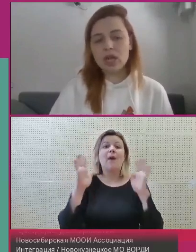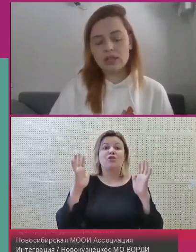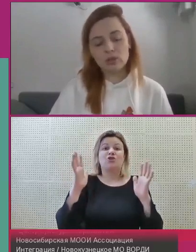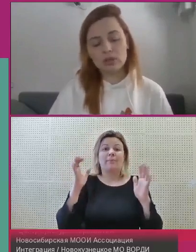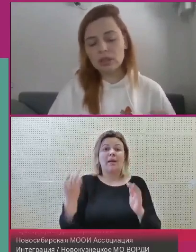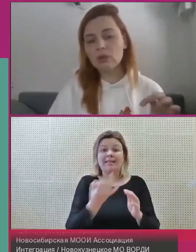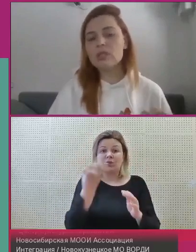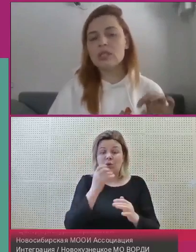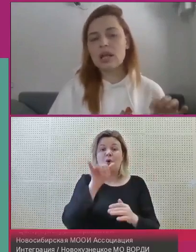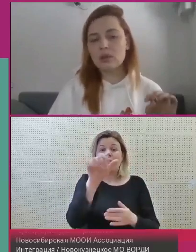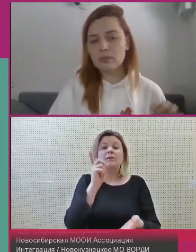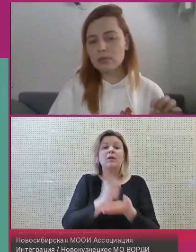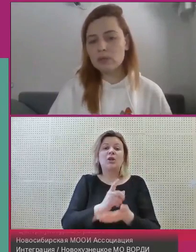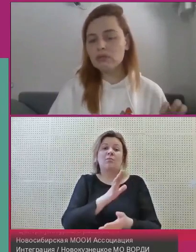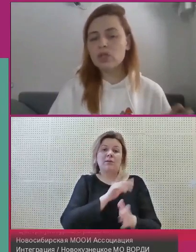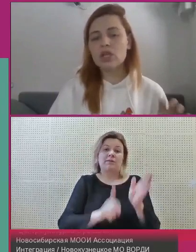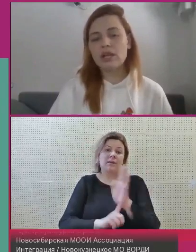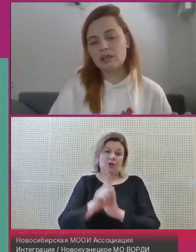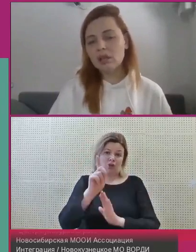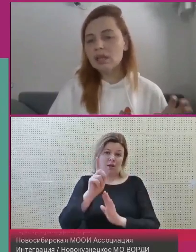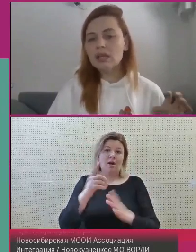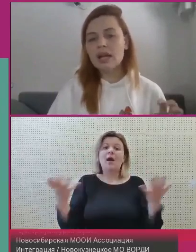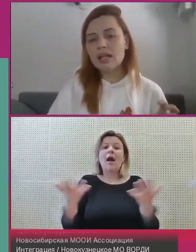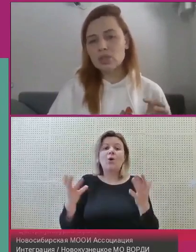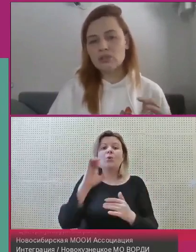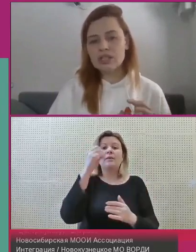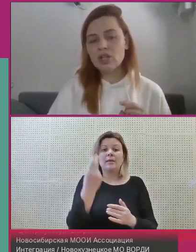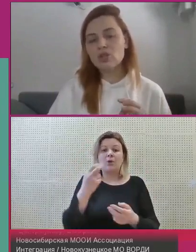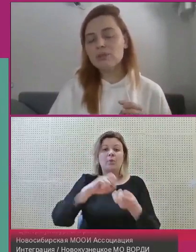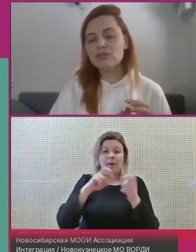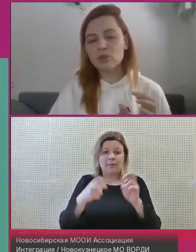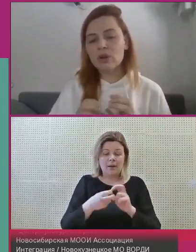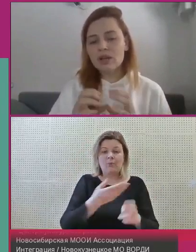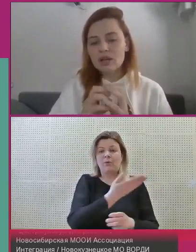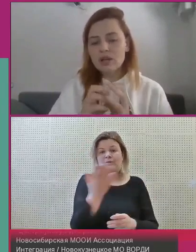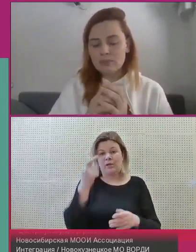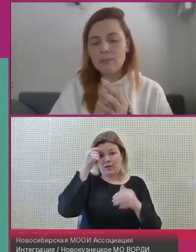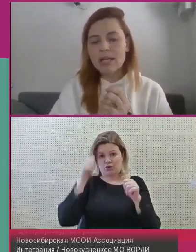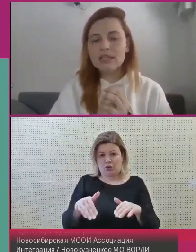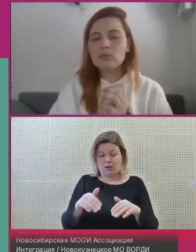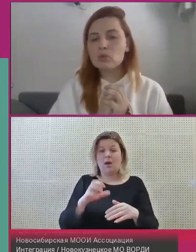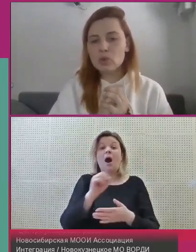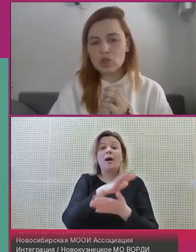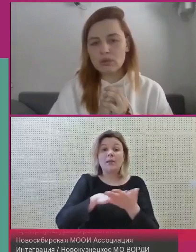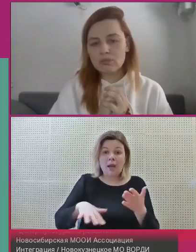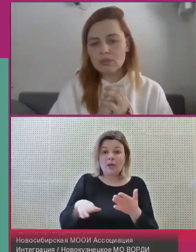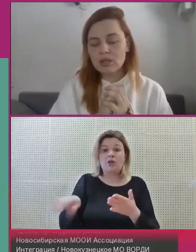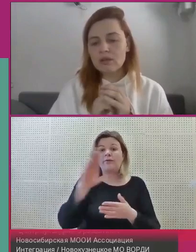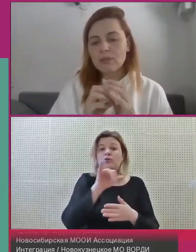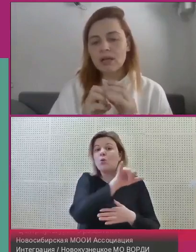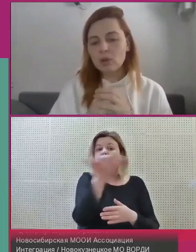в начале, то есть какую социальную проблему вы решаете. Дальше у вас должно быть все по маленьким